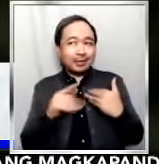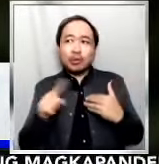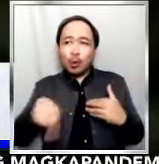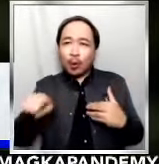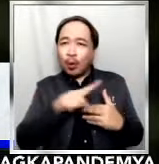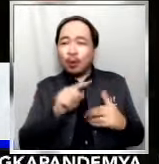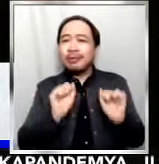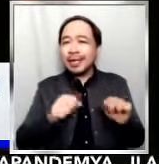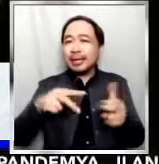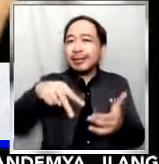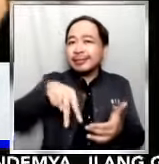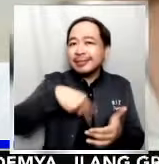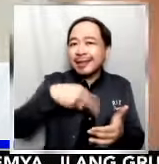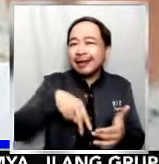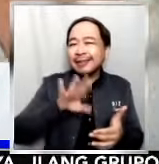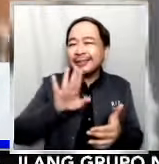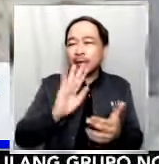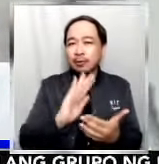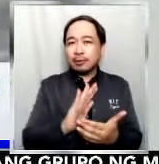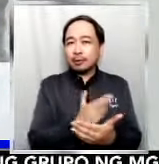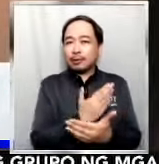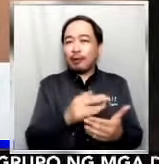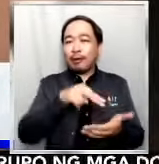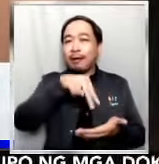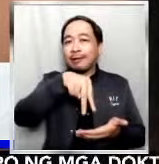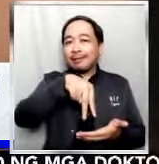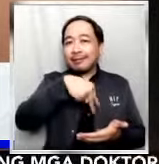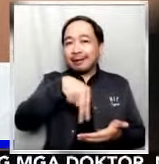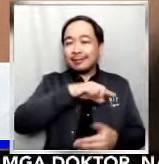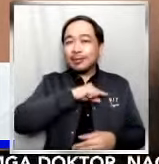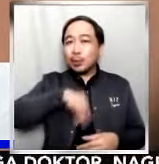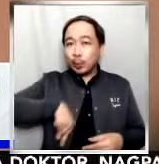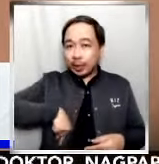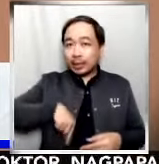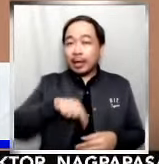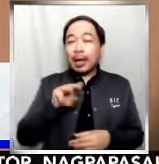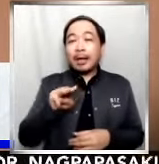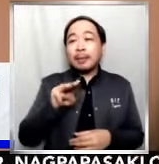awiting Dancing Queen at Mamma Mia? Mamma Mia,